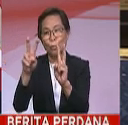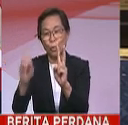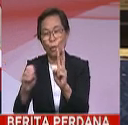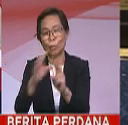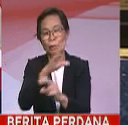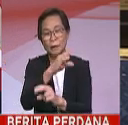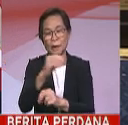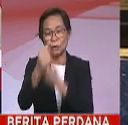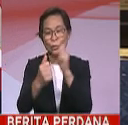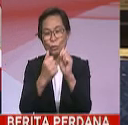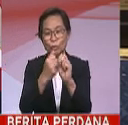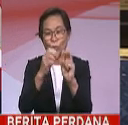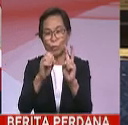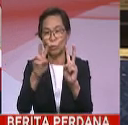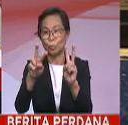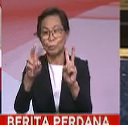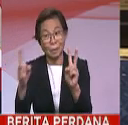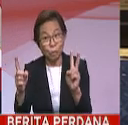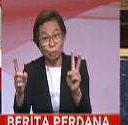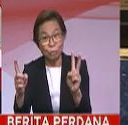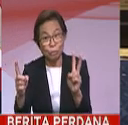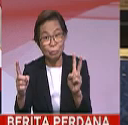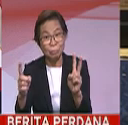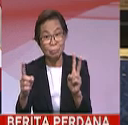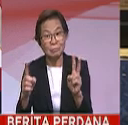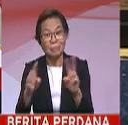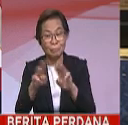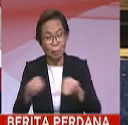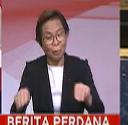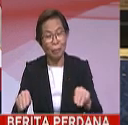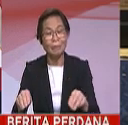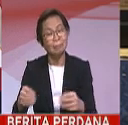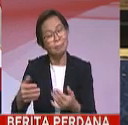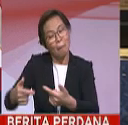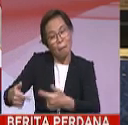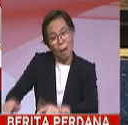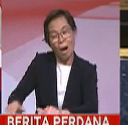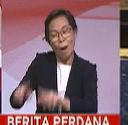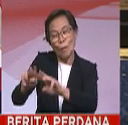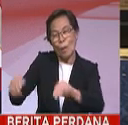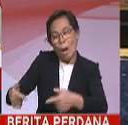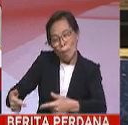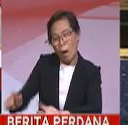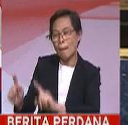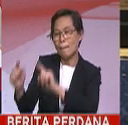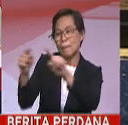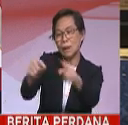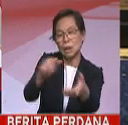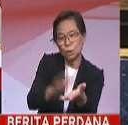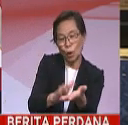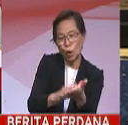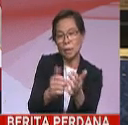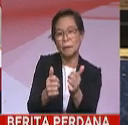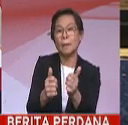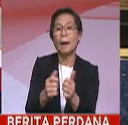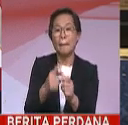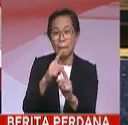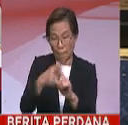dan 2021. Mereka ini dibenarkan hadir ke sekolah dengan SOP yang